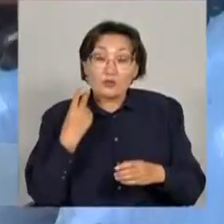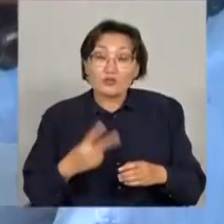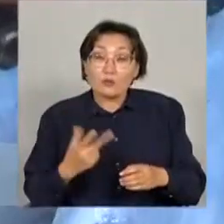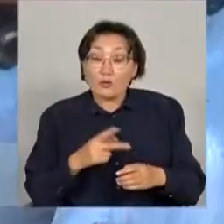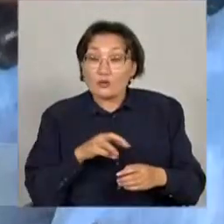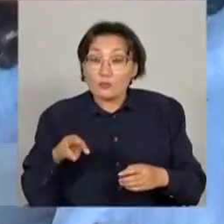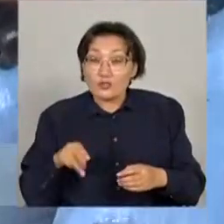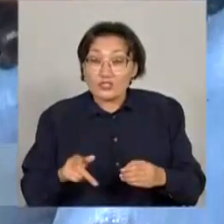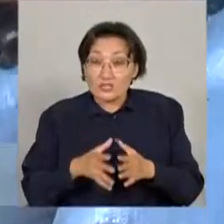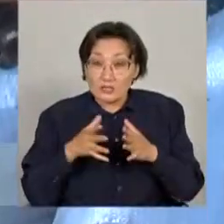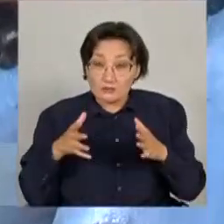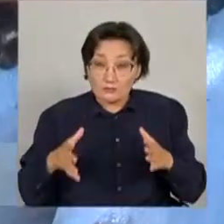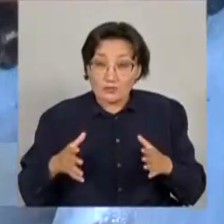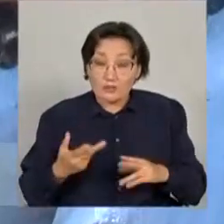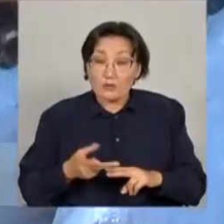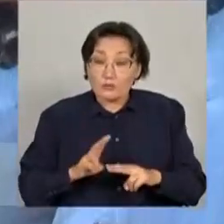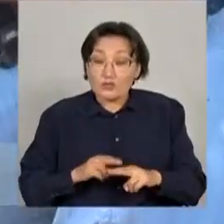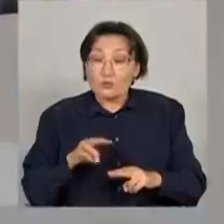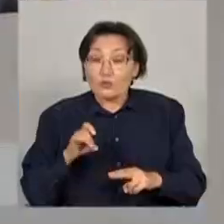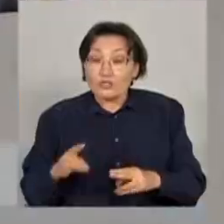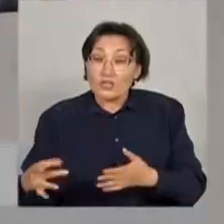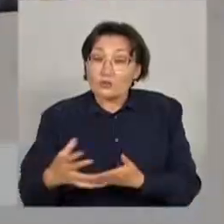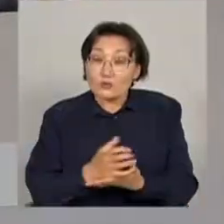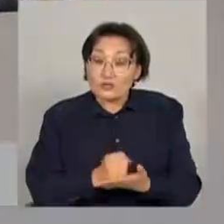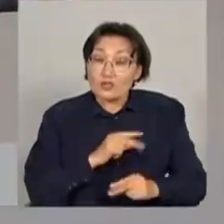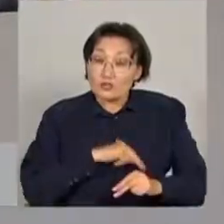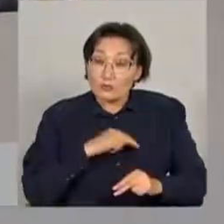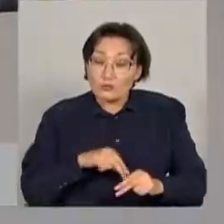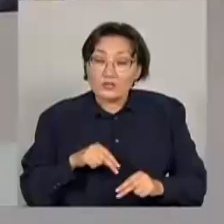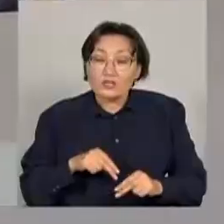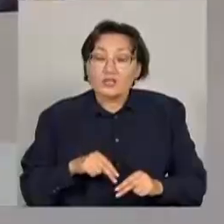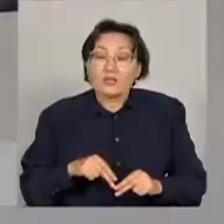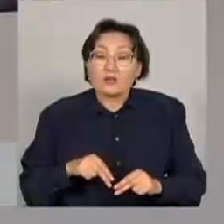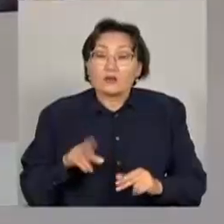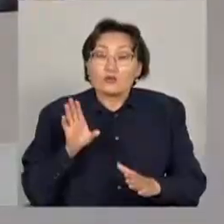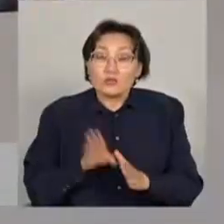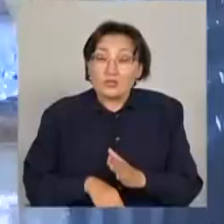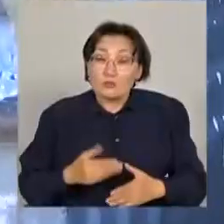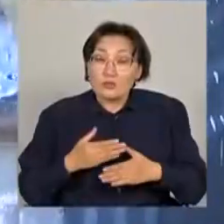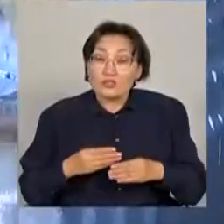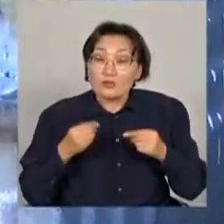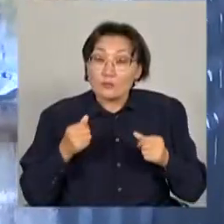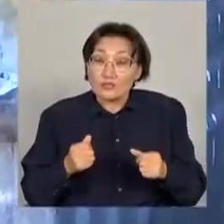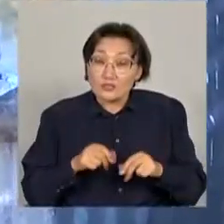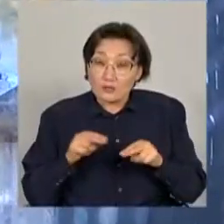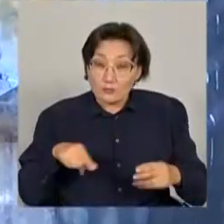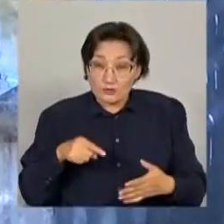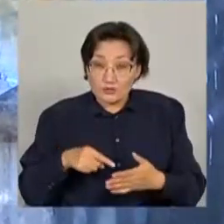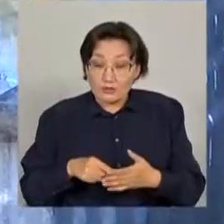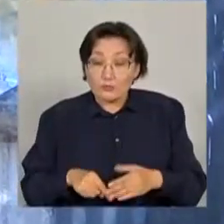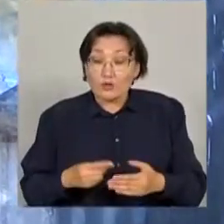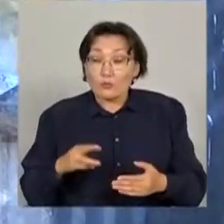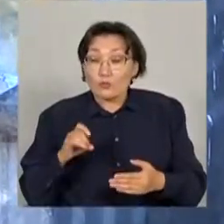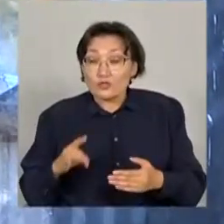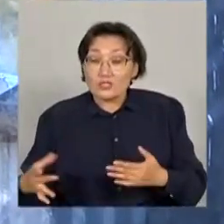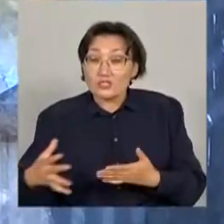миллион теңгеден асып жығылады. Бұл да қоқыс шығару жұмысының нашарлауына септігін тегізуде дейді мамандар. Жалпы Петропавл қаласында тұрмыстық